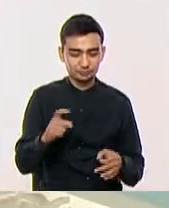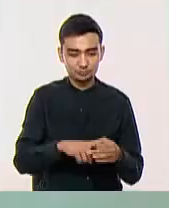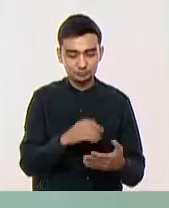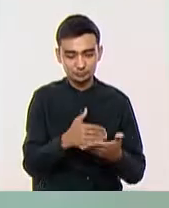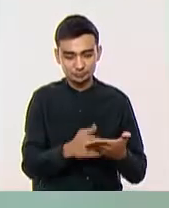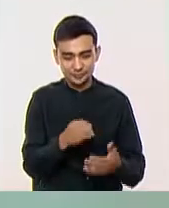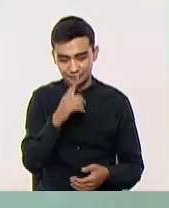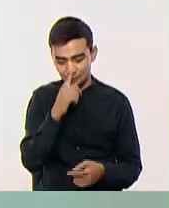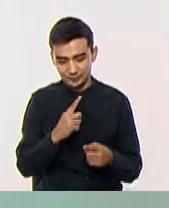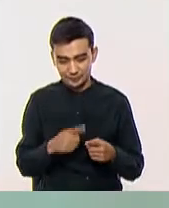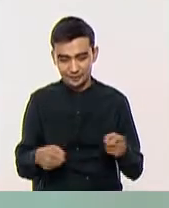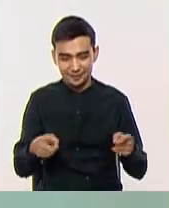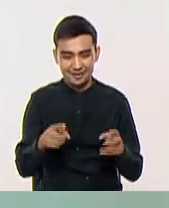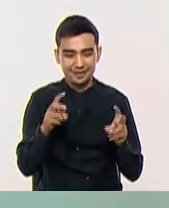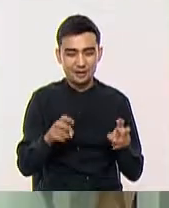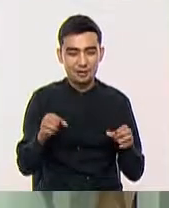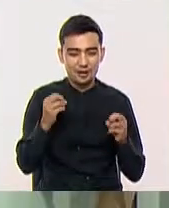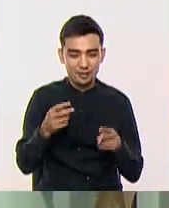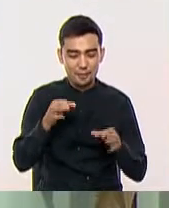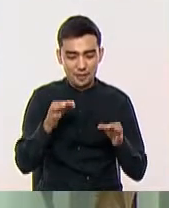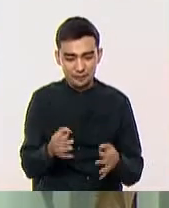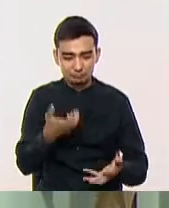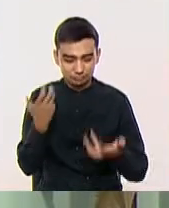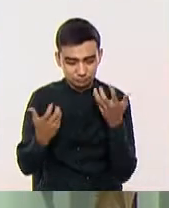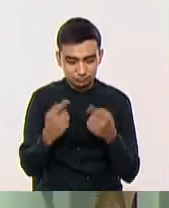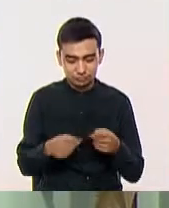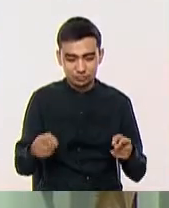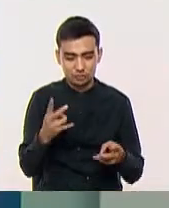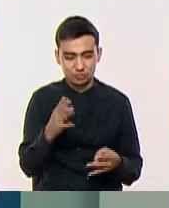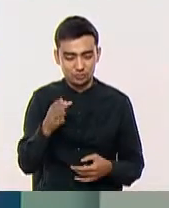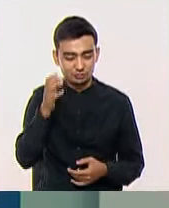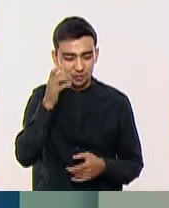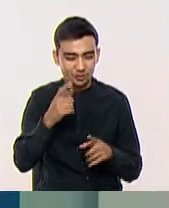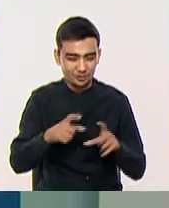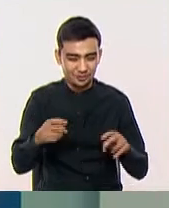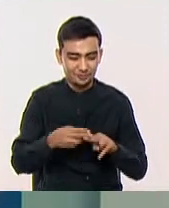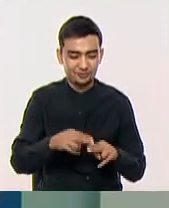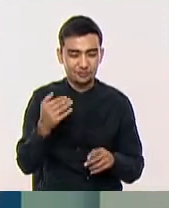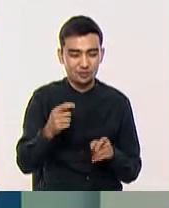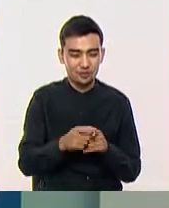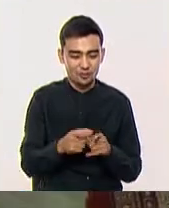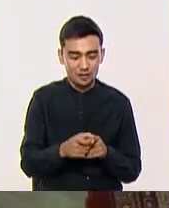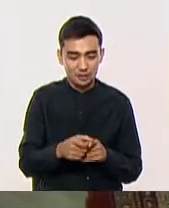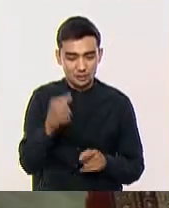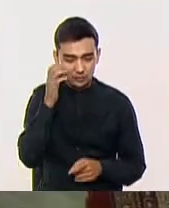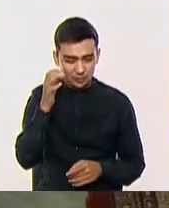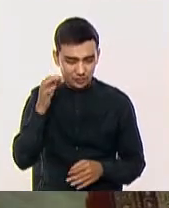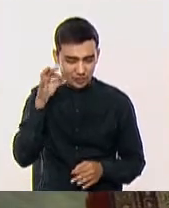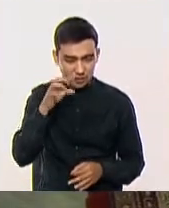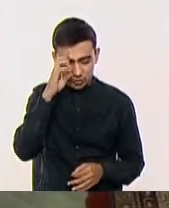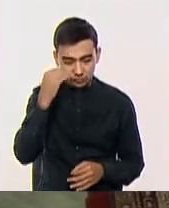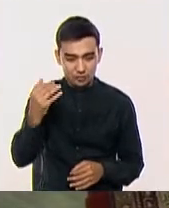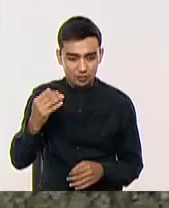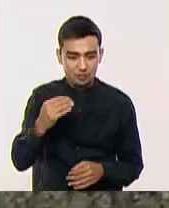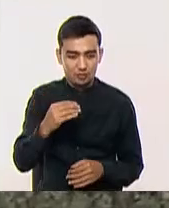Олар алдағы бір айда осы тақырыпты жан-жақты зерттеп зерделейді. Кейбір ғалымдардың сөзінше, ғылым мемлекет мүддесіне жұмыс істеуі